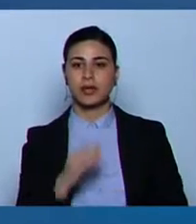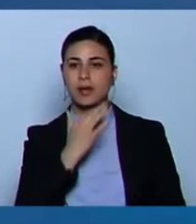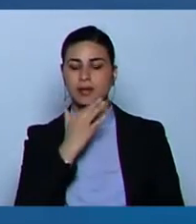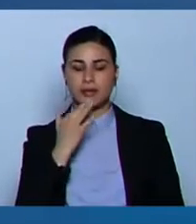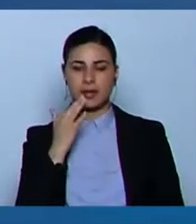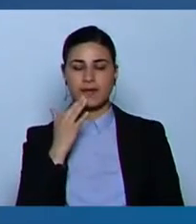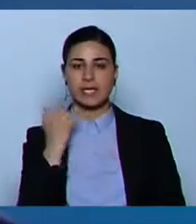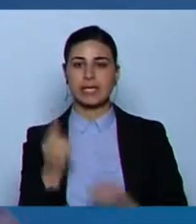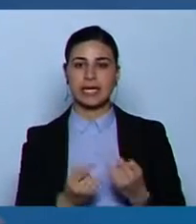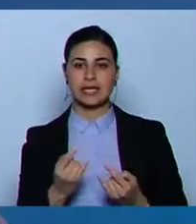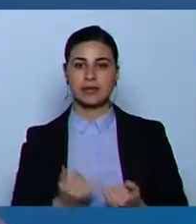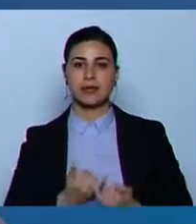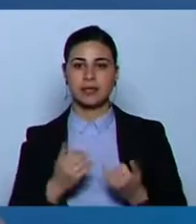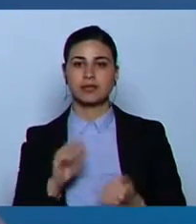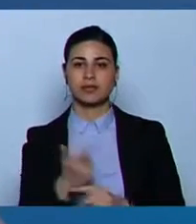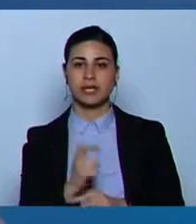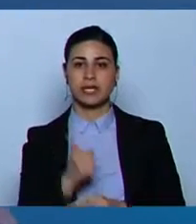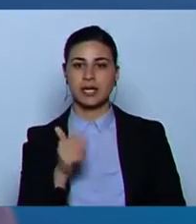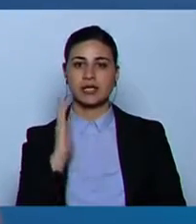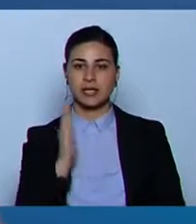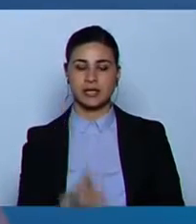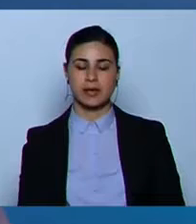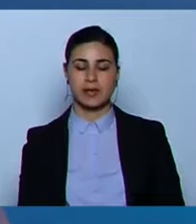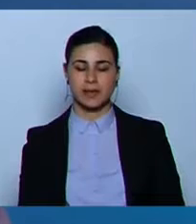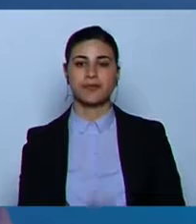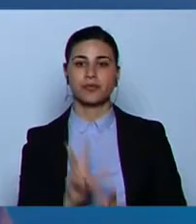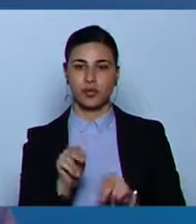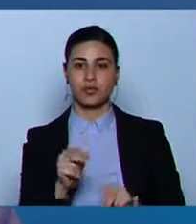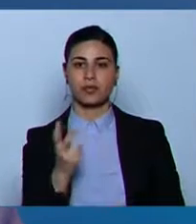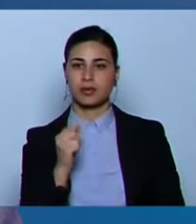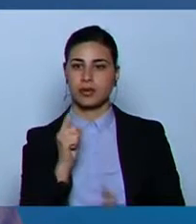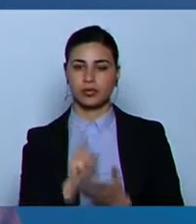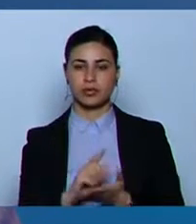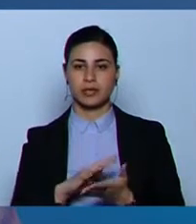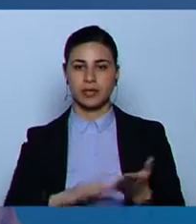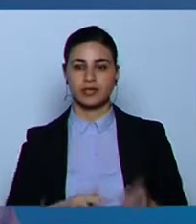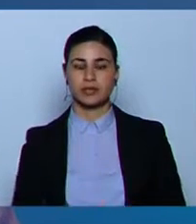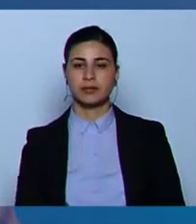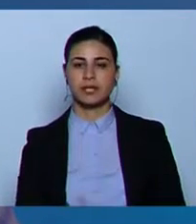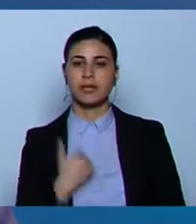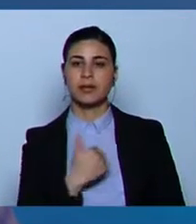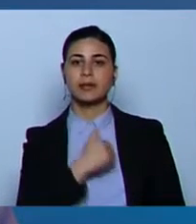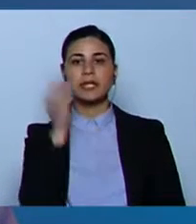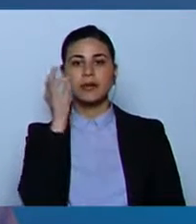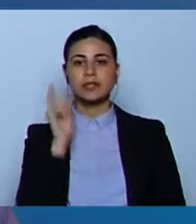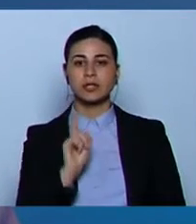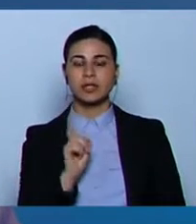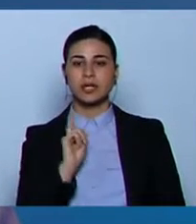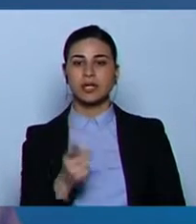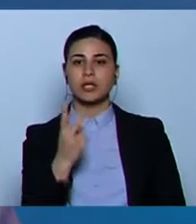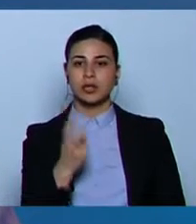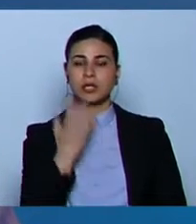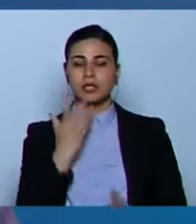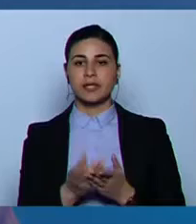მრავალი გადაცემა მიიწვიოს და ძალიან კარგი იქნება. ჩვენ პირდებით რომ აუცილებლად გავიხსენო ერთი რაღაცა რომ